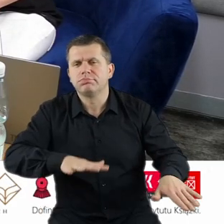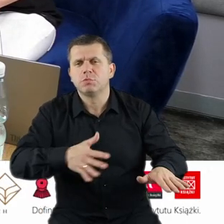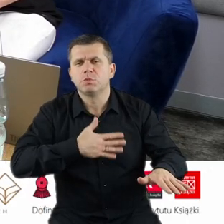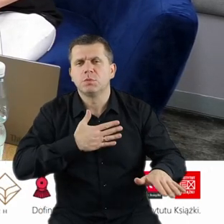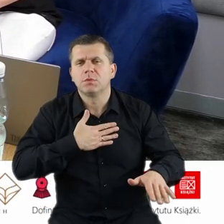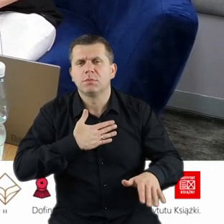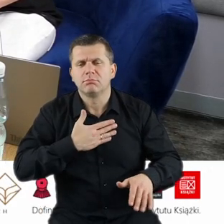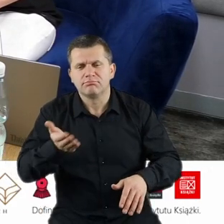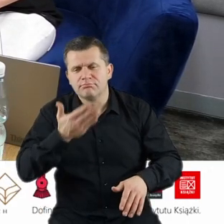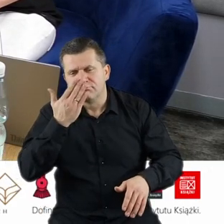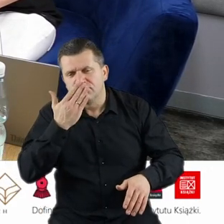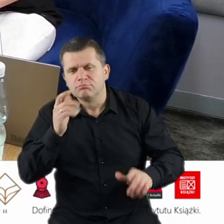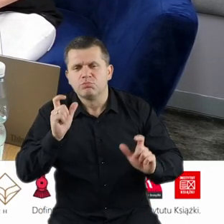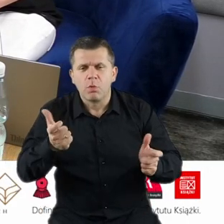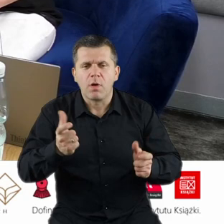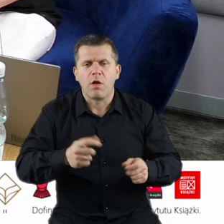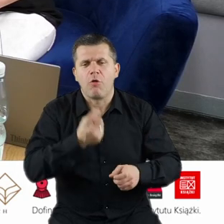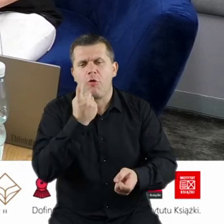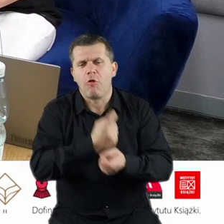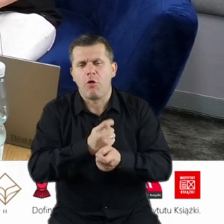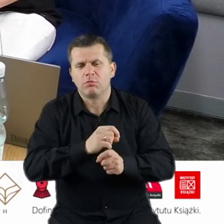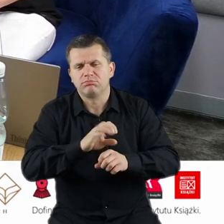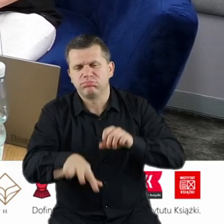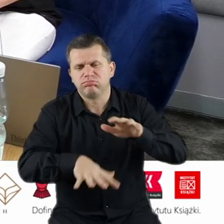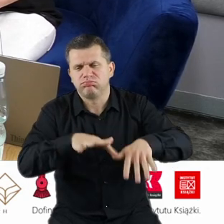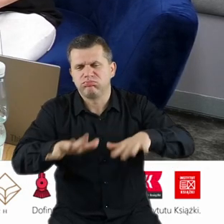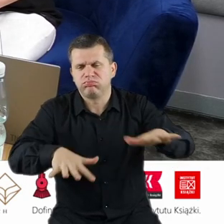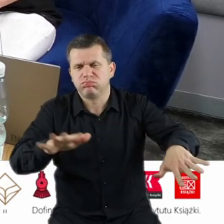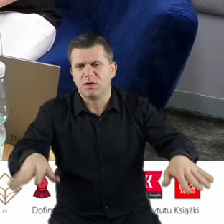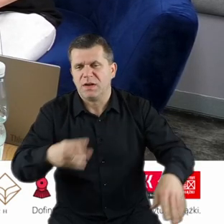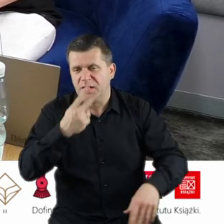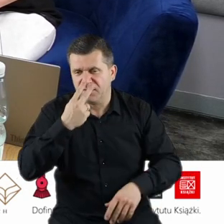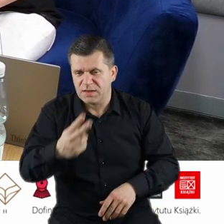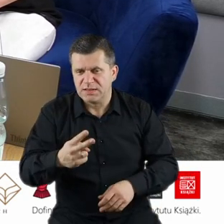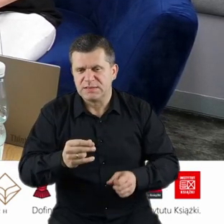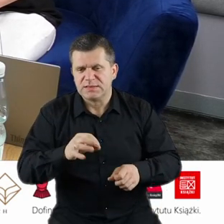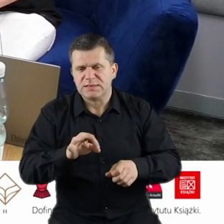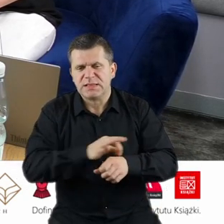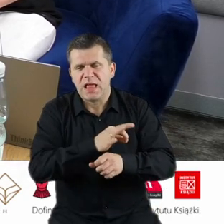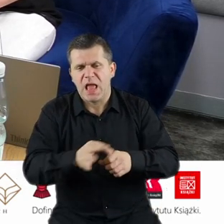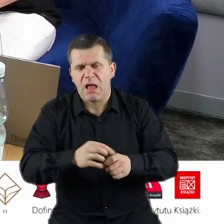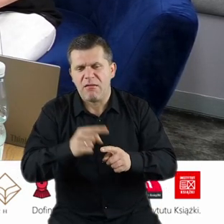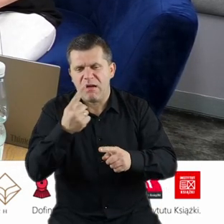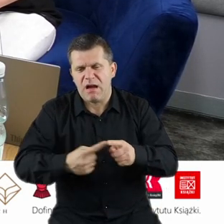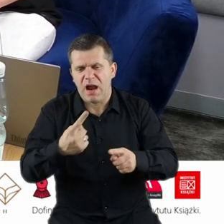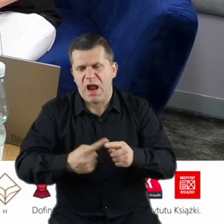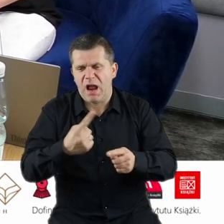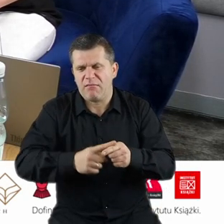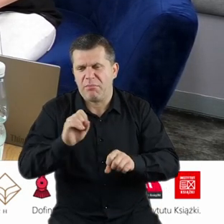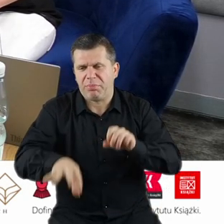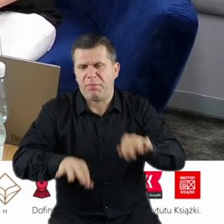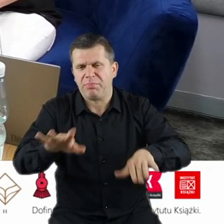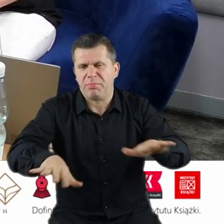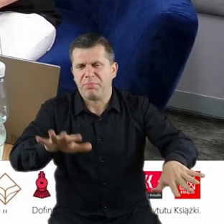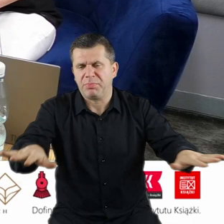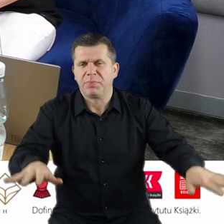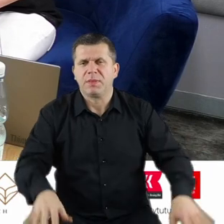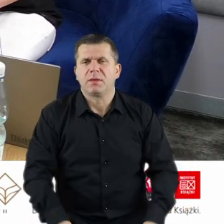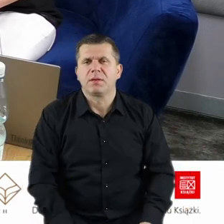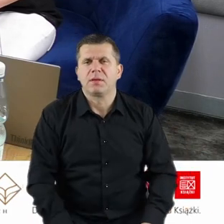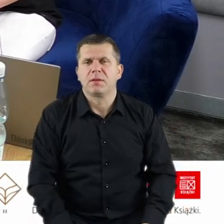mogił. Walały się kości, widać było też ciała w stanie częściowego rozkładu.